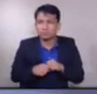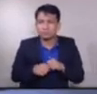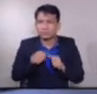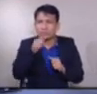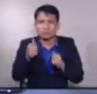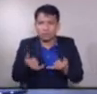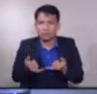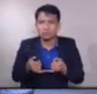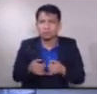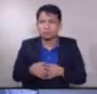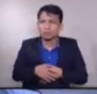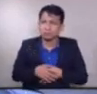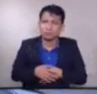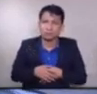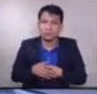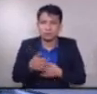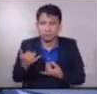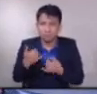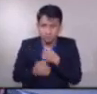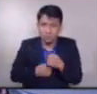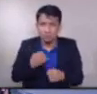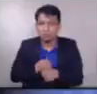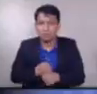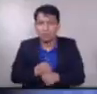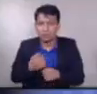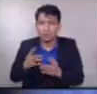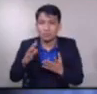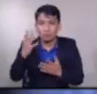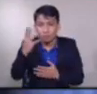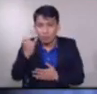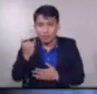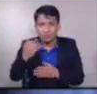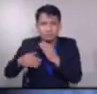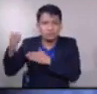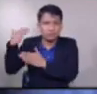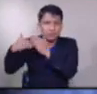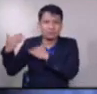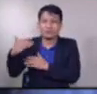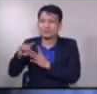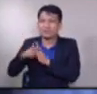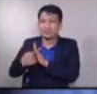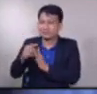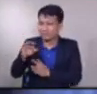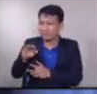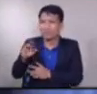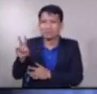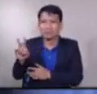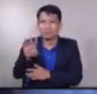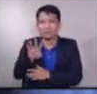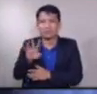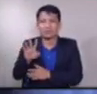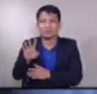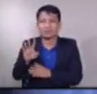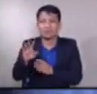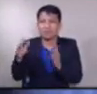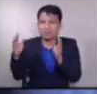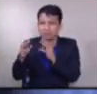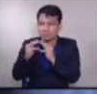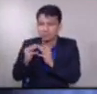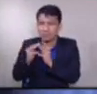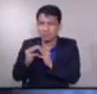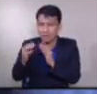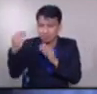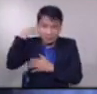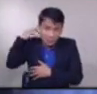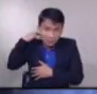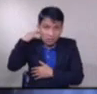today or this year. Kasi we started as way before 1974 pa, Mindanao Allied Forces at yung Mindanao